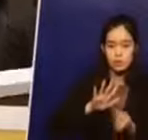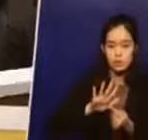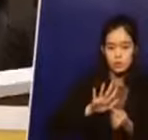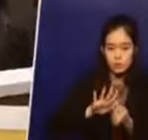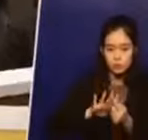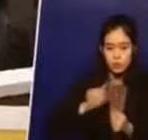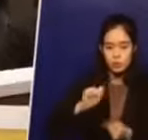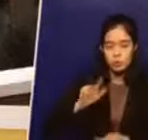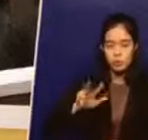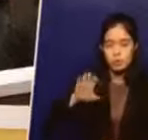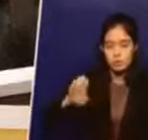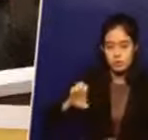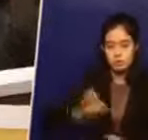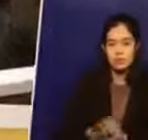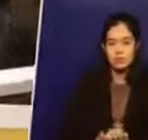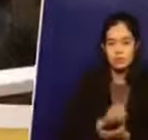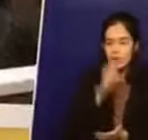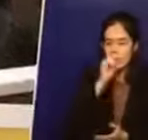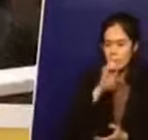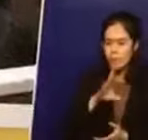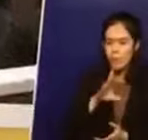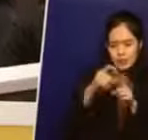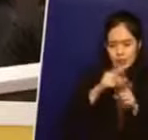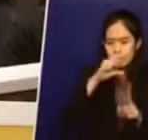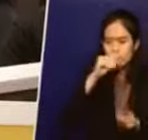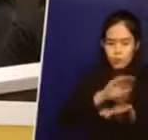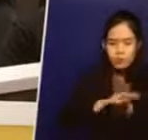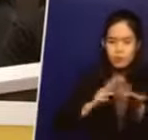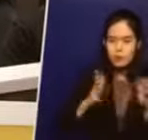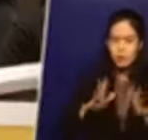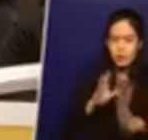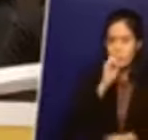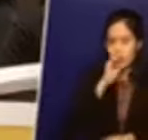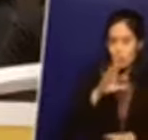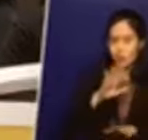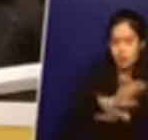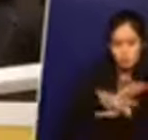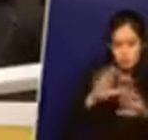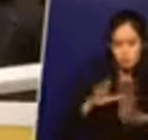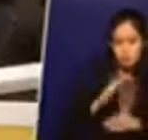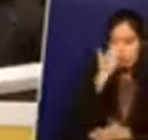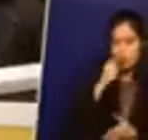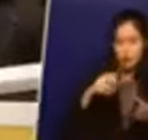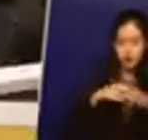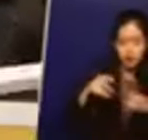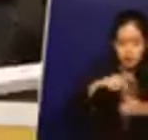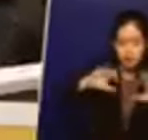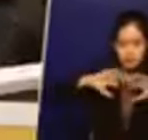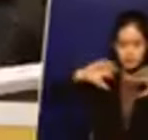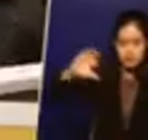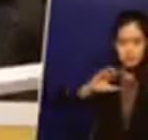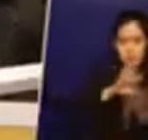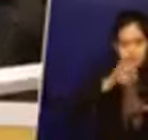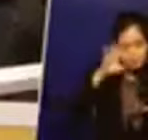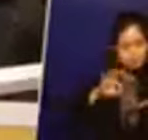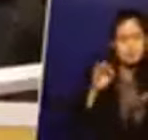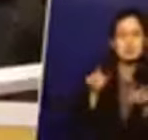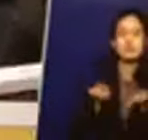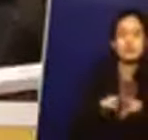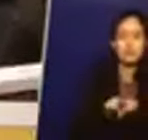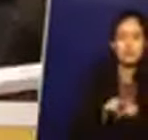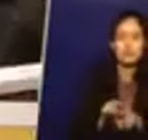สีคำว่ารัฐบาลเถื่อนซึ่งผมคิดก็ได้มาจากการเลือกตั้งตามรัฐธรรมนูญนะครับรั